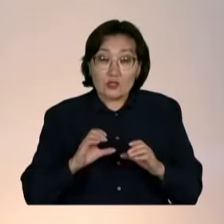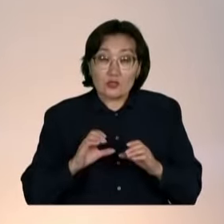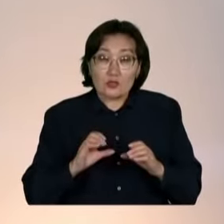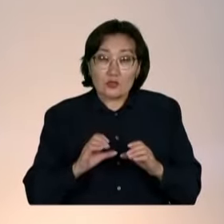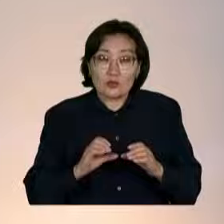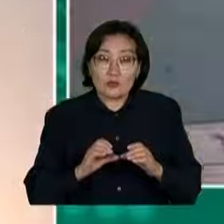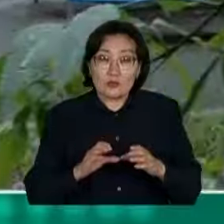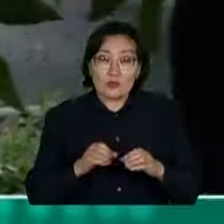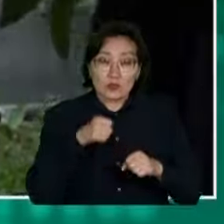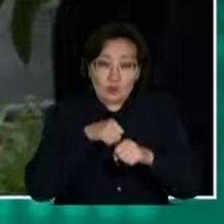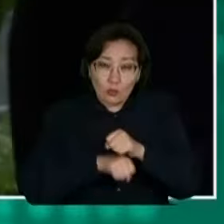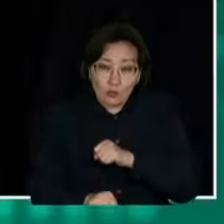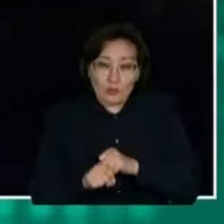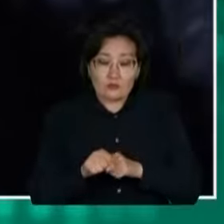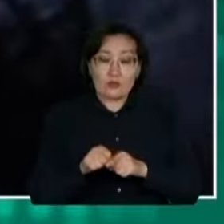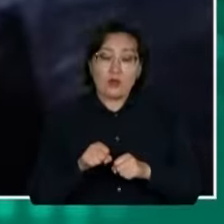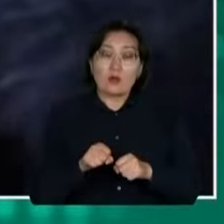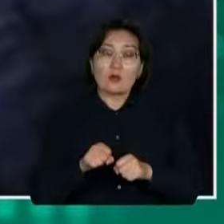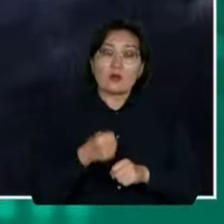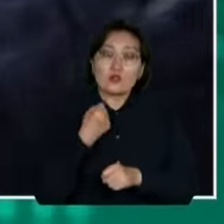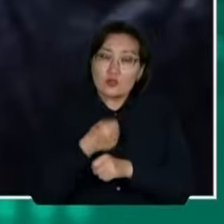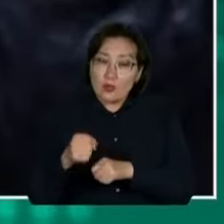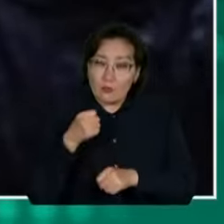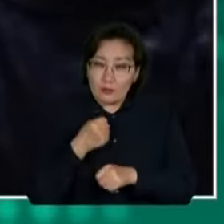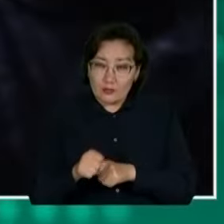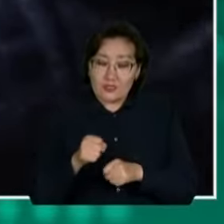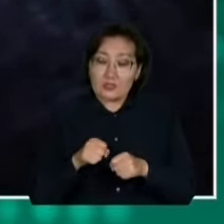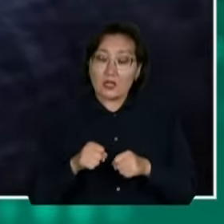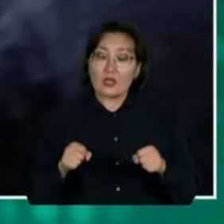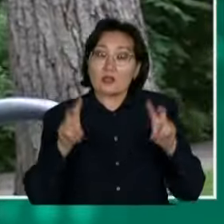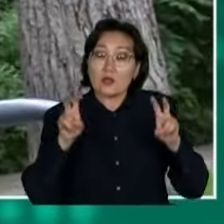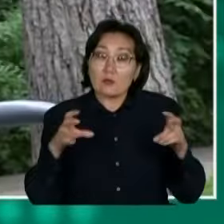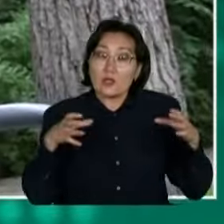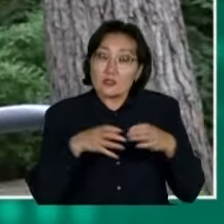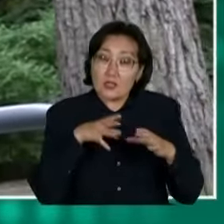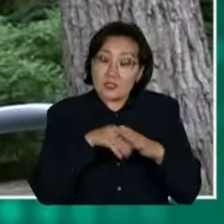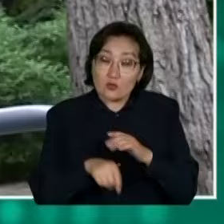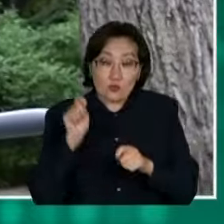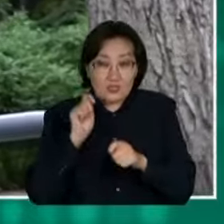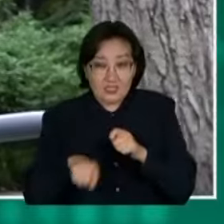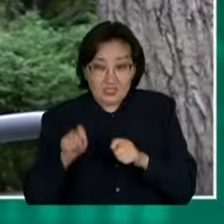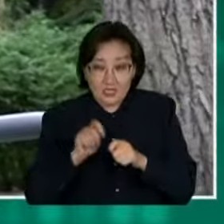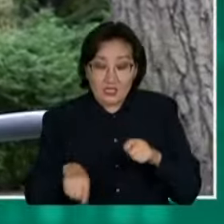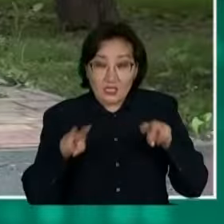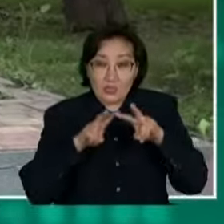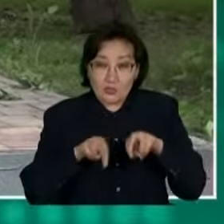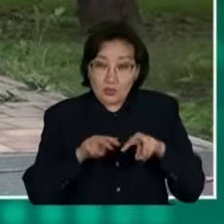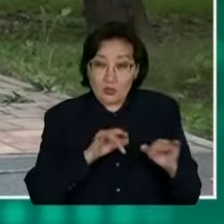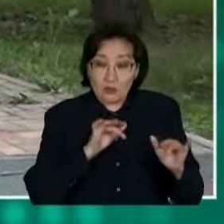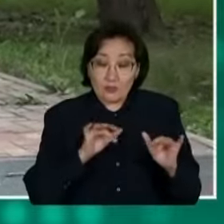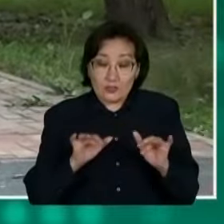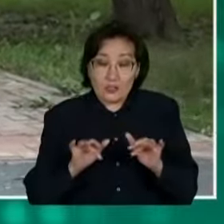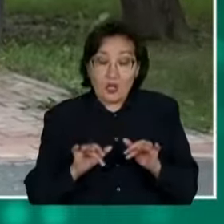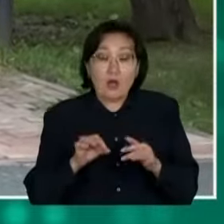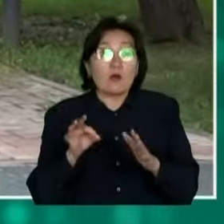зорлық-зомбылық тарапындағы қылмыстарды зерделеу, тергеу методикасын жетілдіру мақсатында қосымша курстар